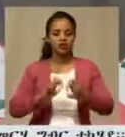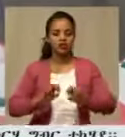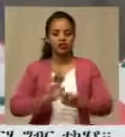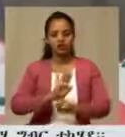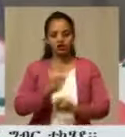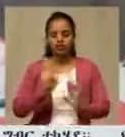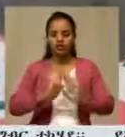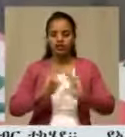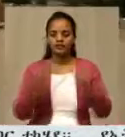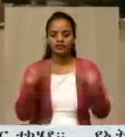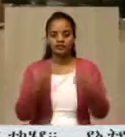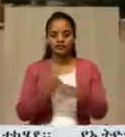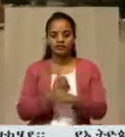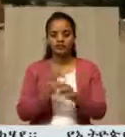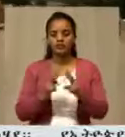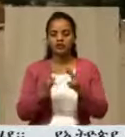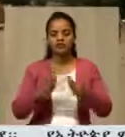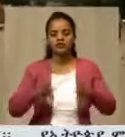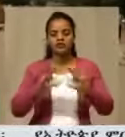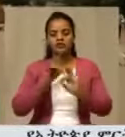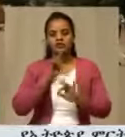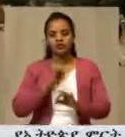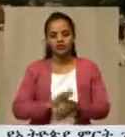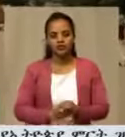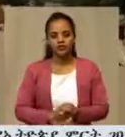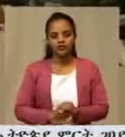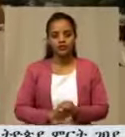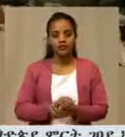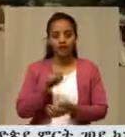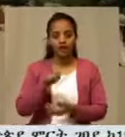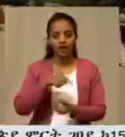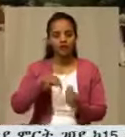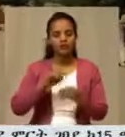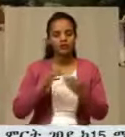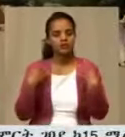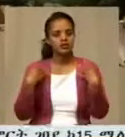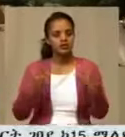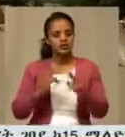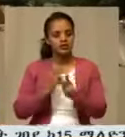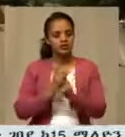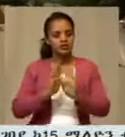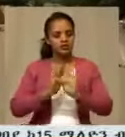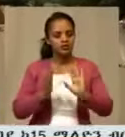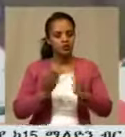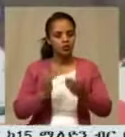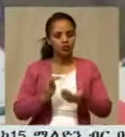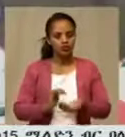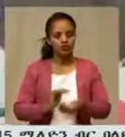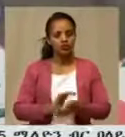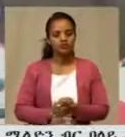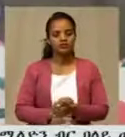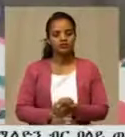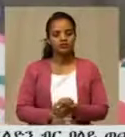ሰላምና ደህንነት የሚሰሩ ስራ በጣም ወሳኝ ነው። ይህ አካባቢ ደህንነቱ የተጠበቀ ከሆነ ሰላም ከሆነ